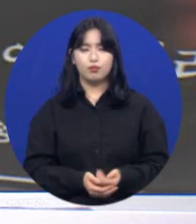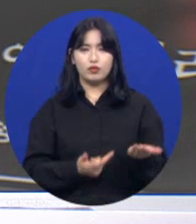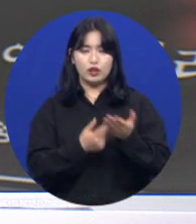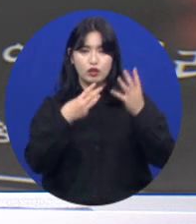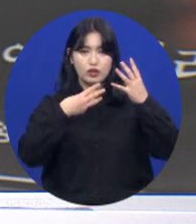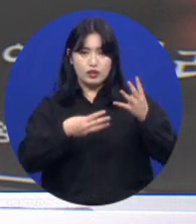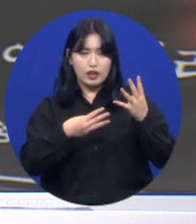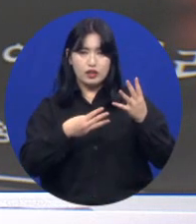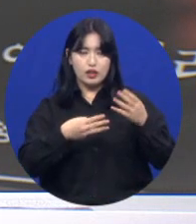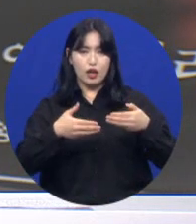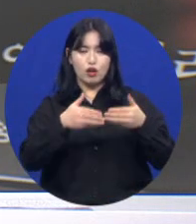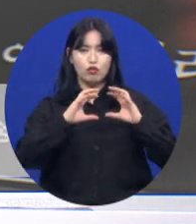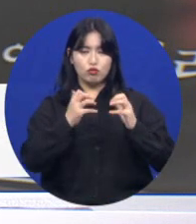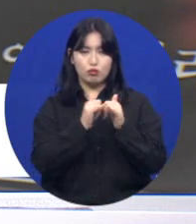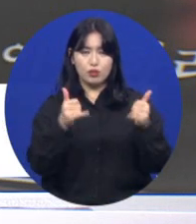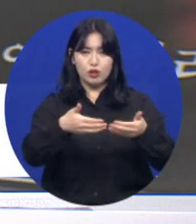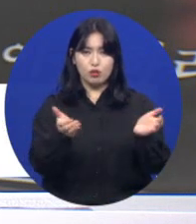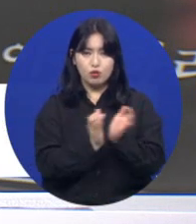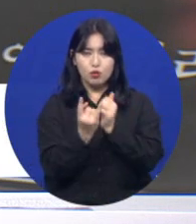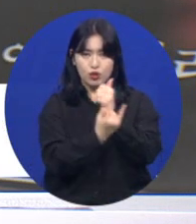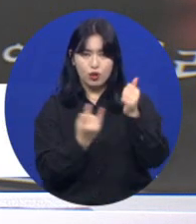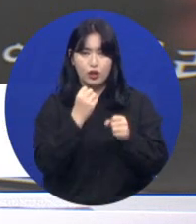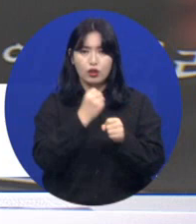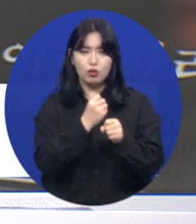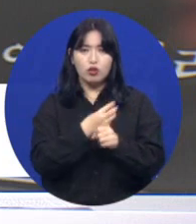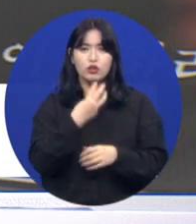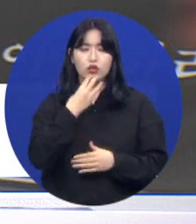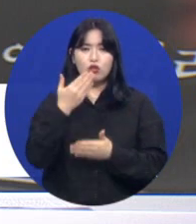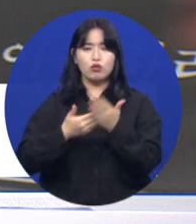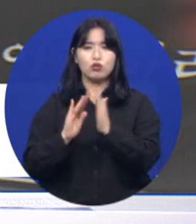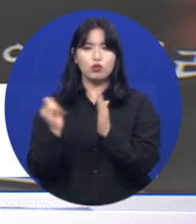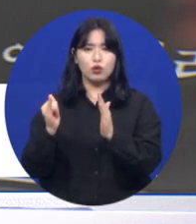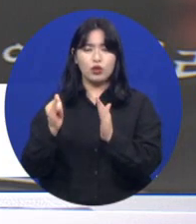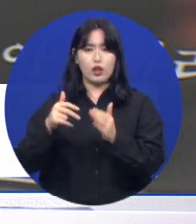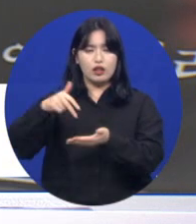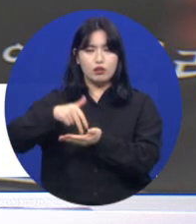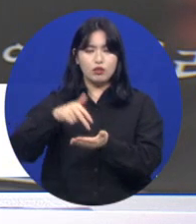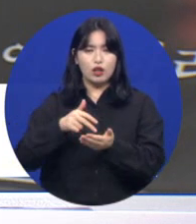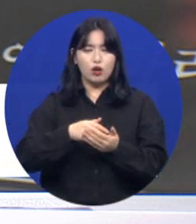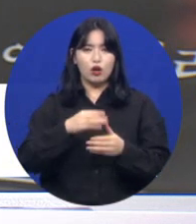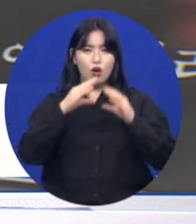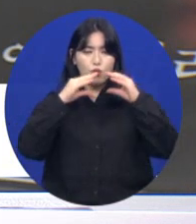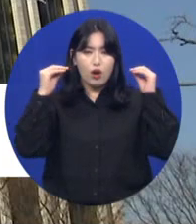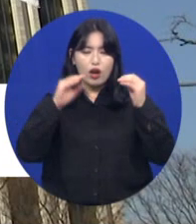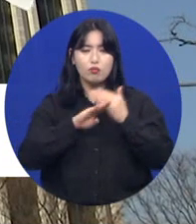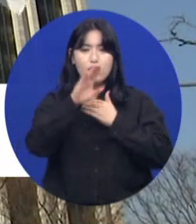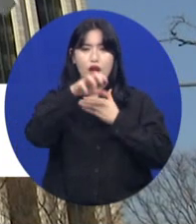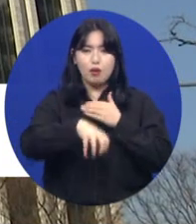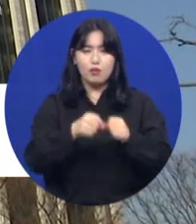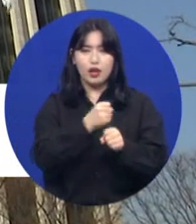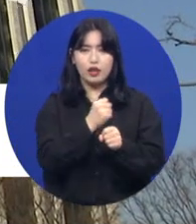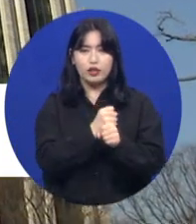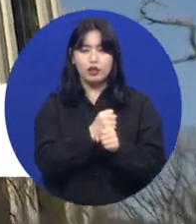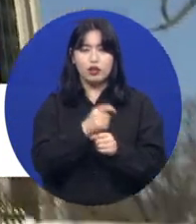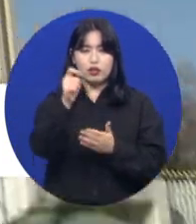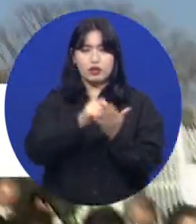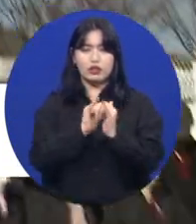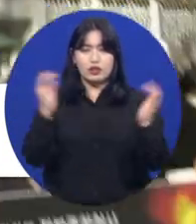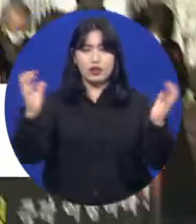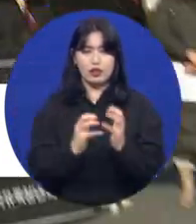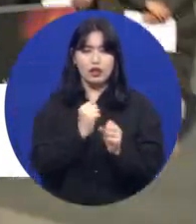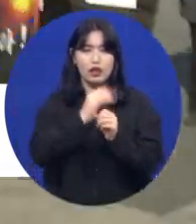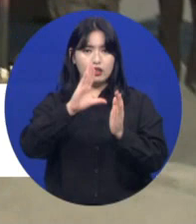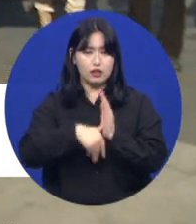제주 4.3 범국민위원회와 재경 제주 4.3 유족회 등은 서울 광화문 정부 종합청사 앞에서 기자회견을 열고